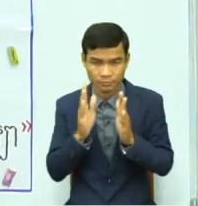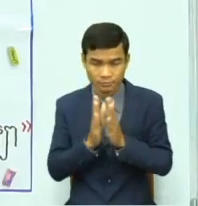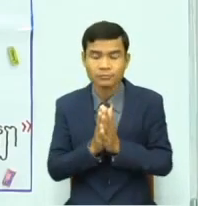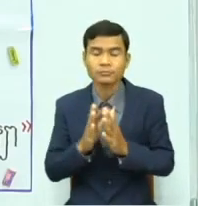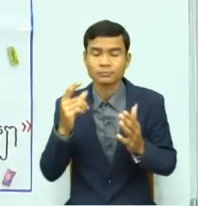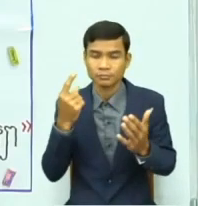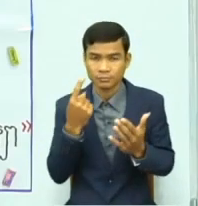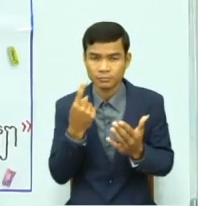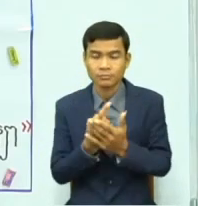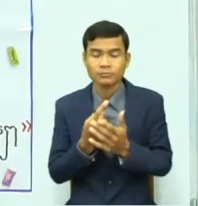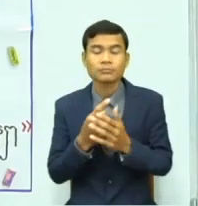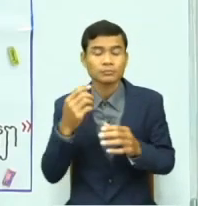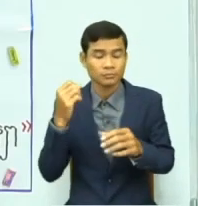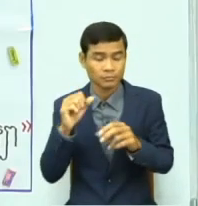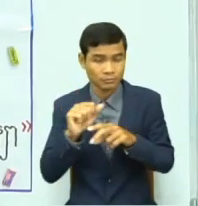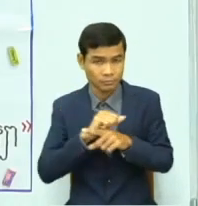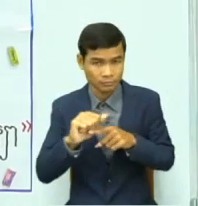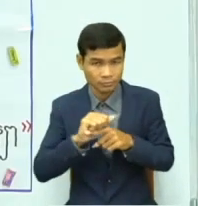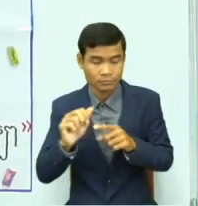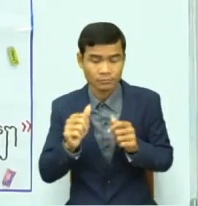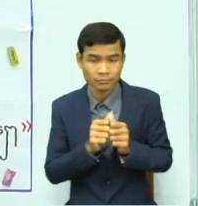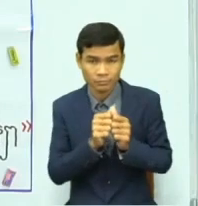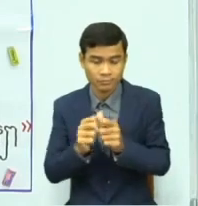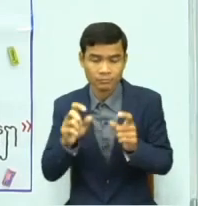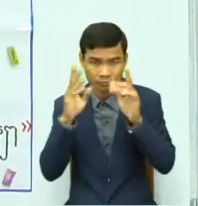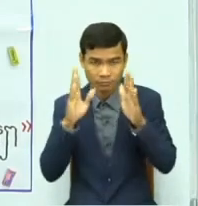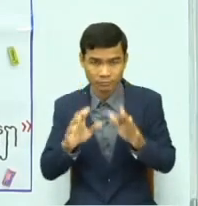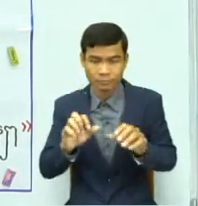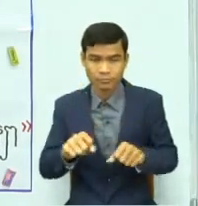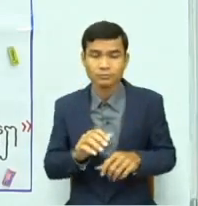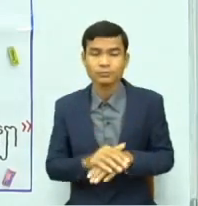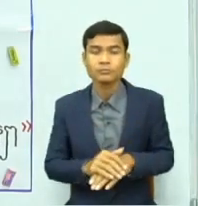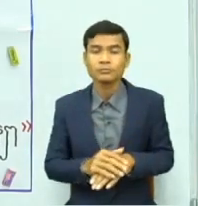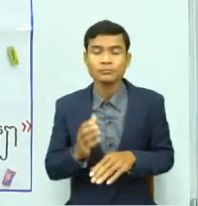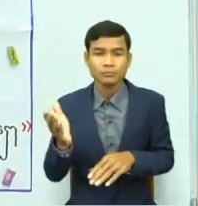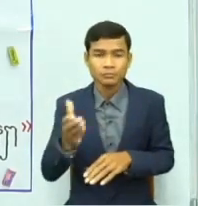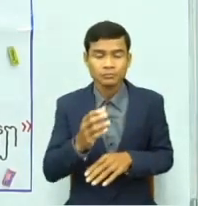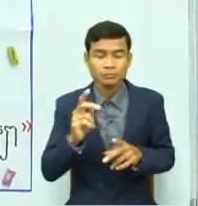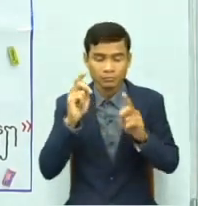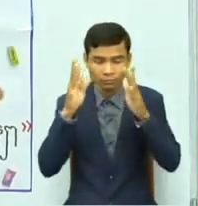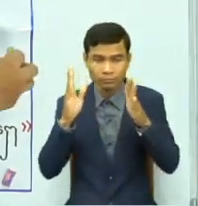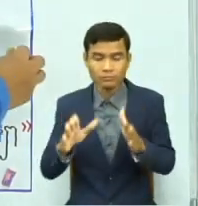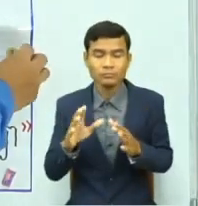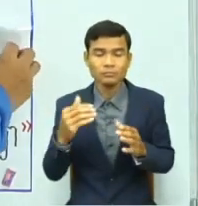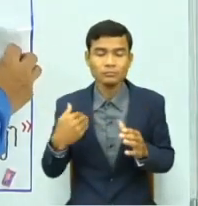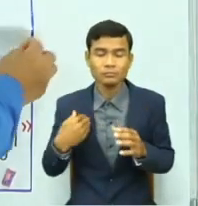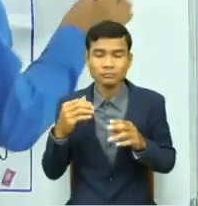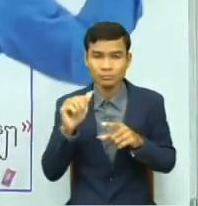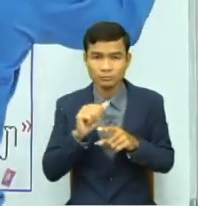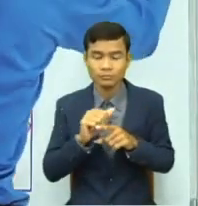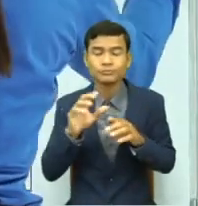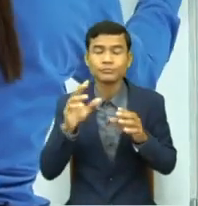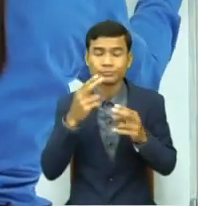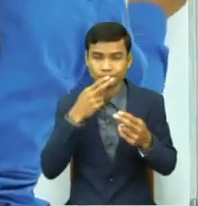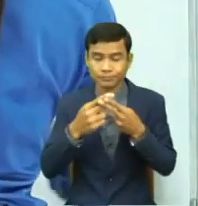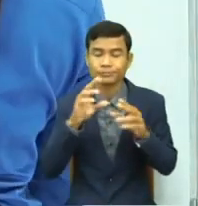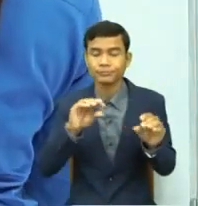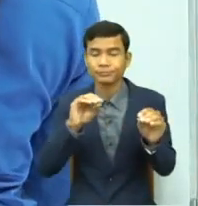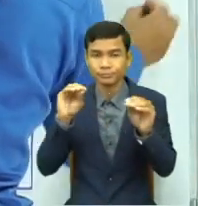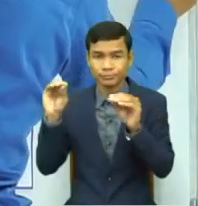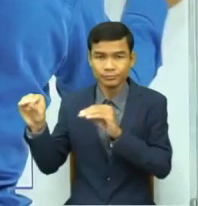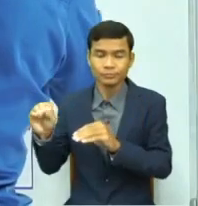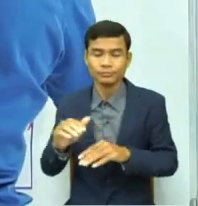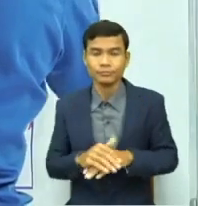ban cho rúm cha thôi làm hát cho mùi nè kêu từng ác nghĩa nà con cha chẳng nè kêu đọ làm hát này đọ chấm lại này chén nà con